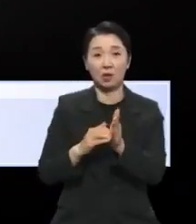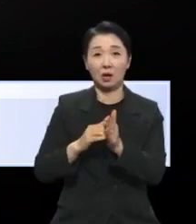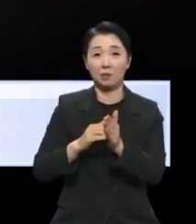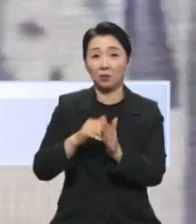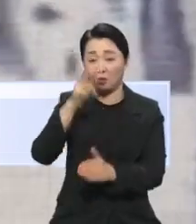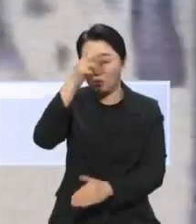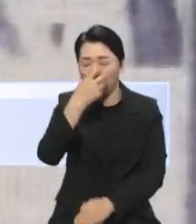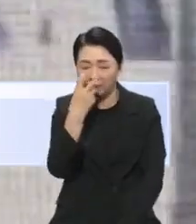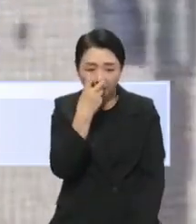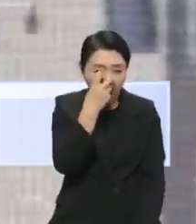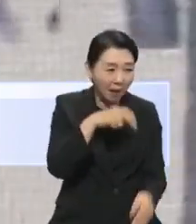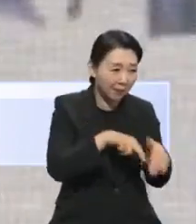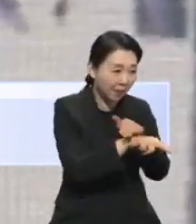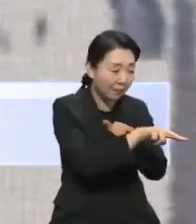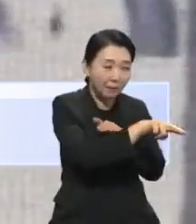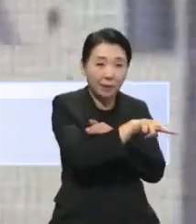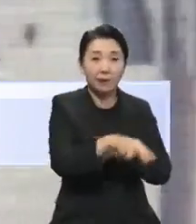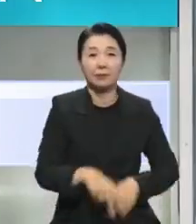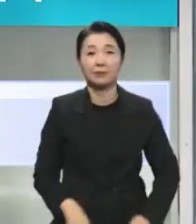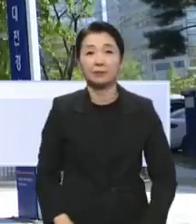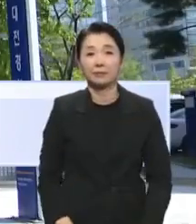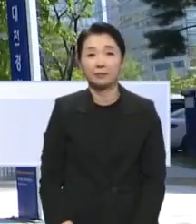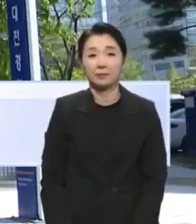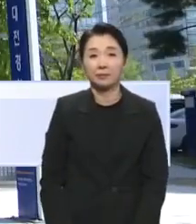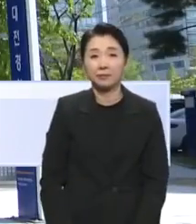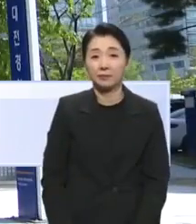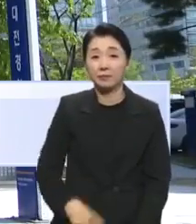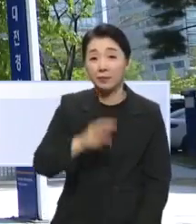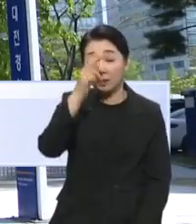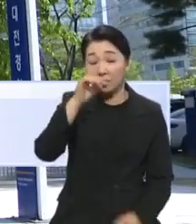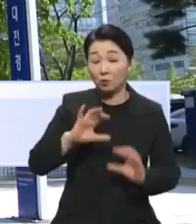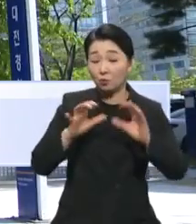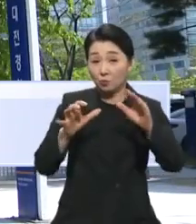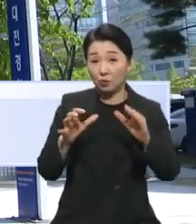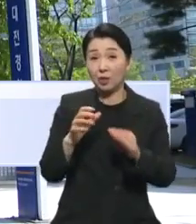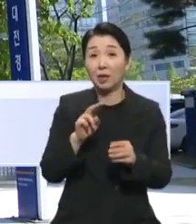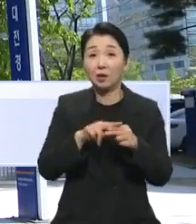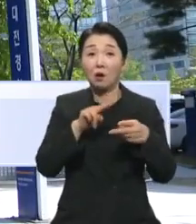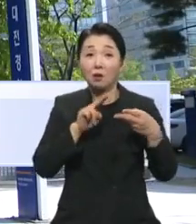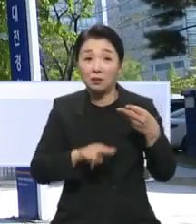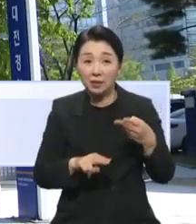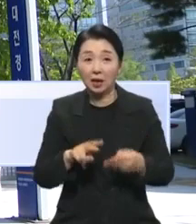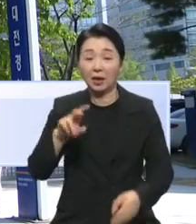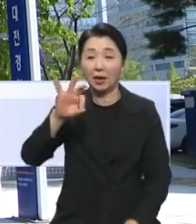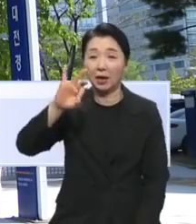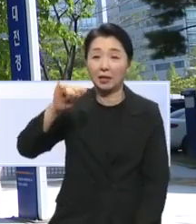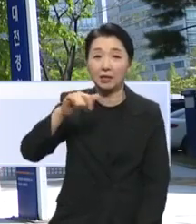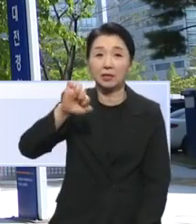수사망을 피하고 혼선을 유도했습니다. 자, 경찰은 국제형사기구 인터폴에 공조